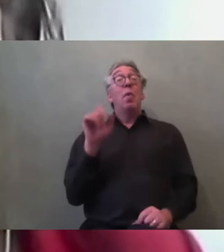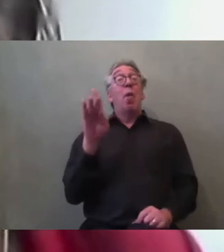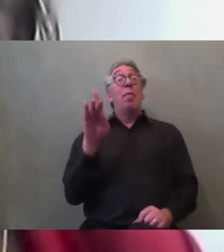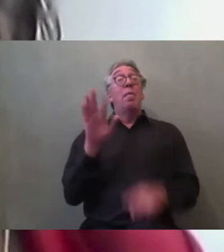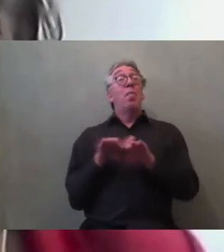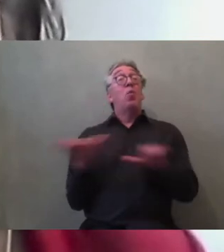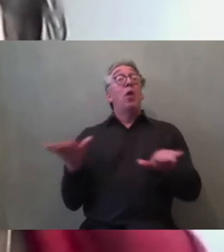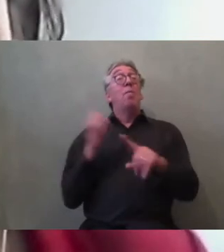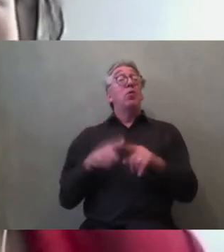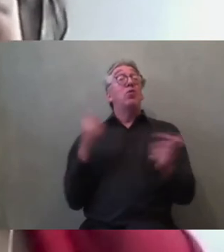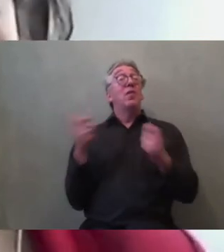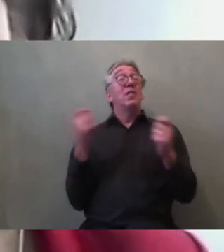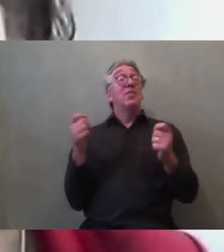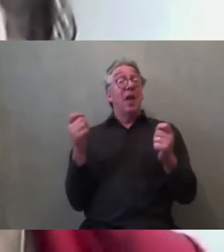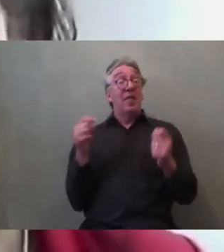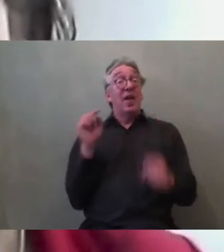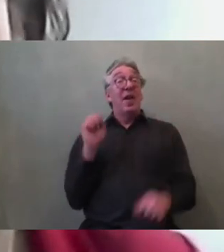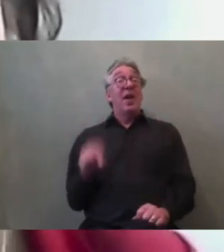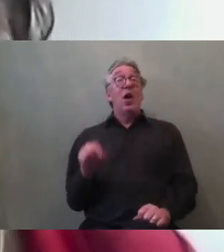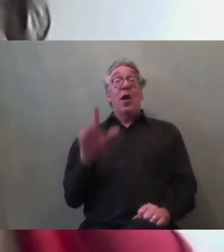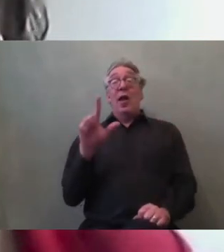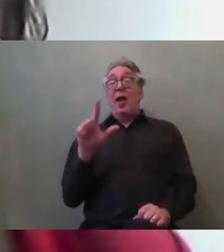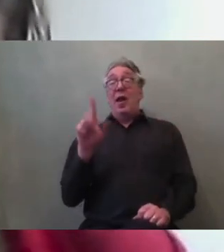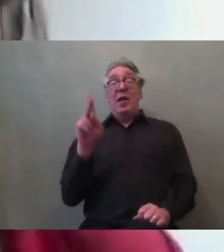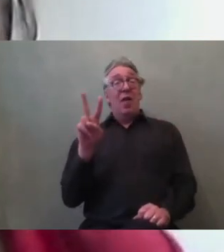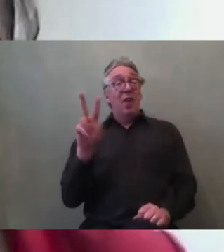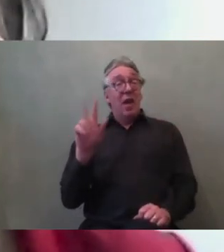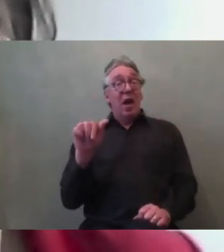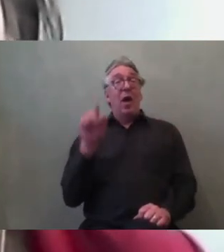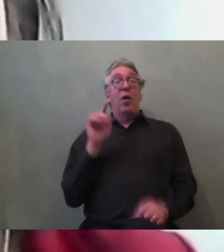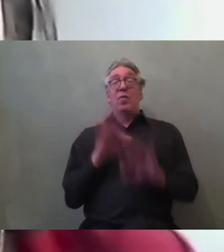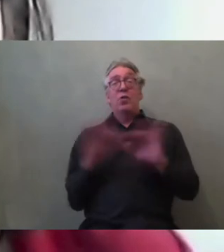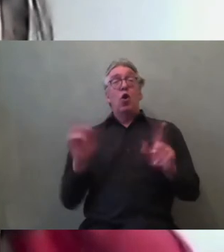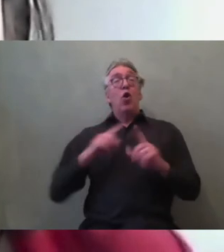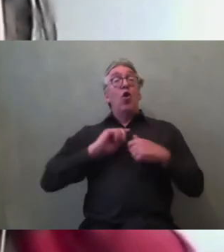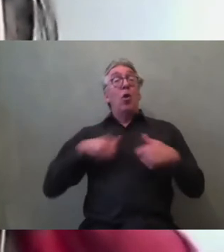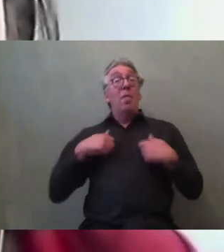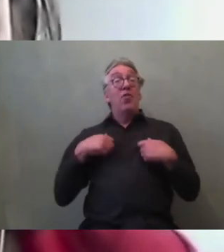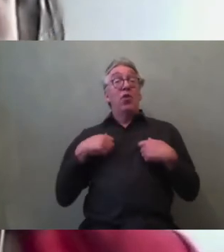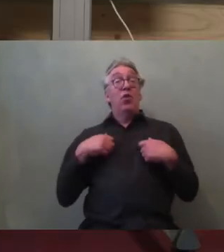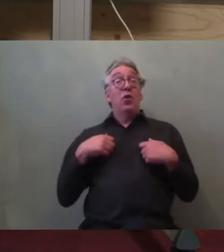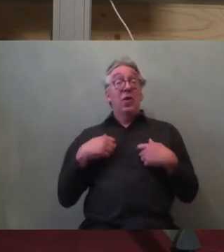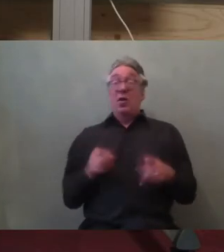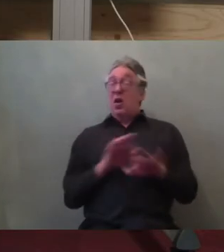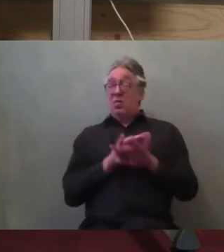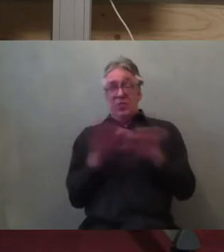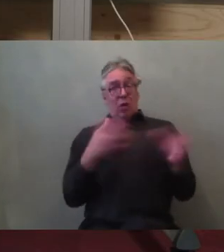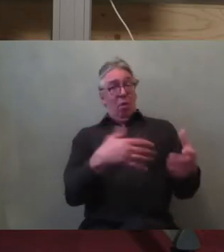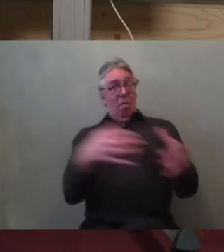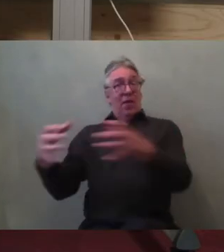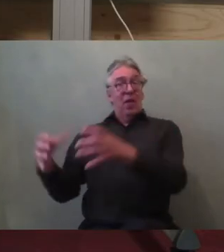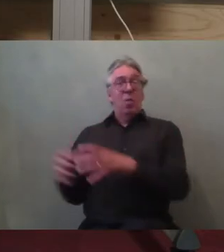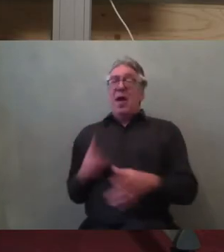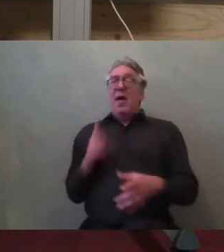in LKCA, diverse gemeenten en de VNG. Allemaal partijen die op de een of andere